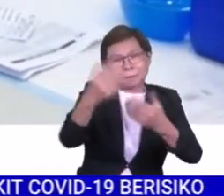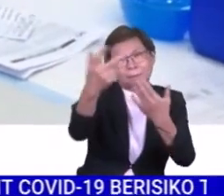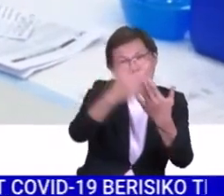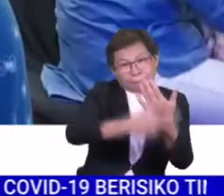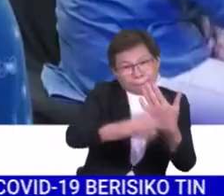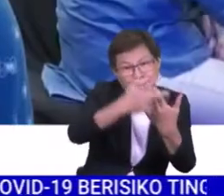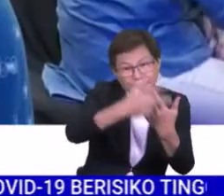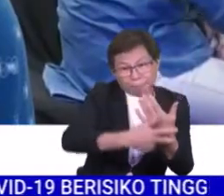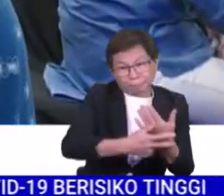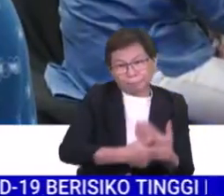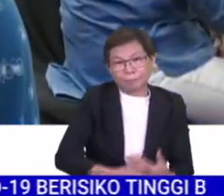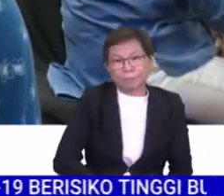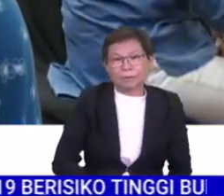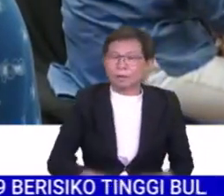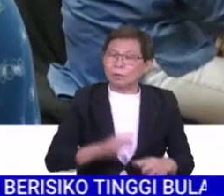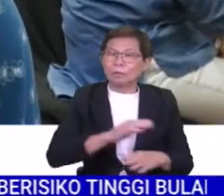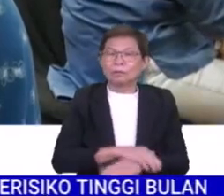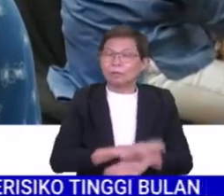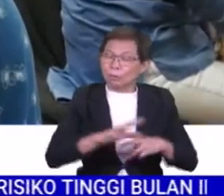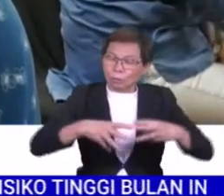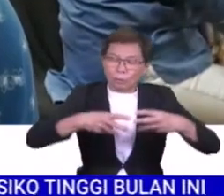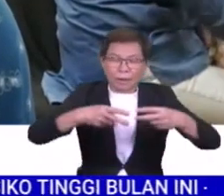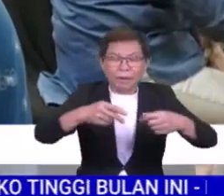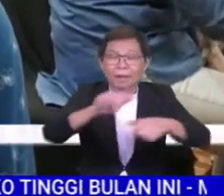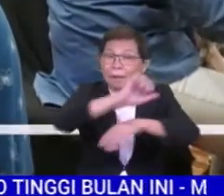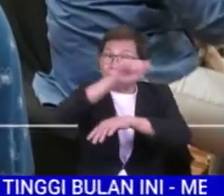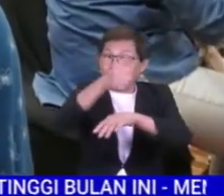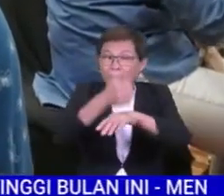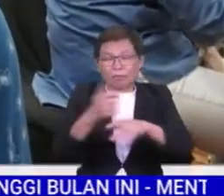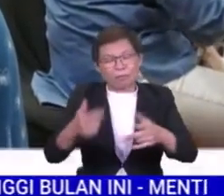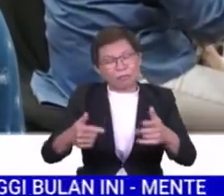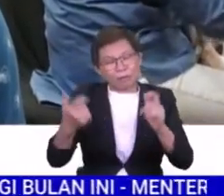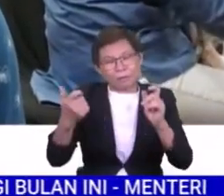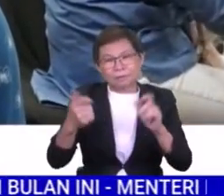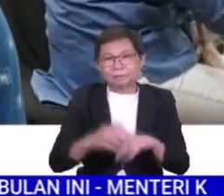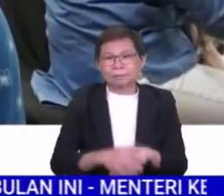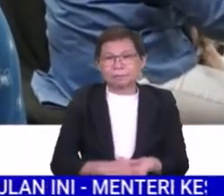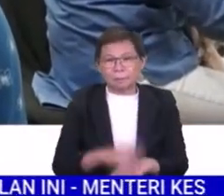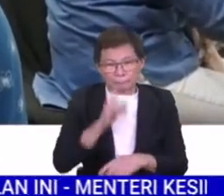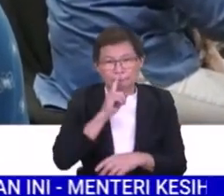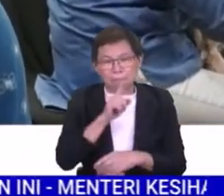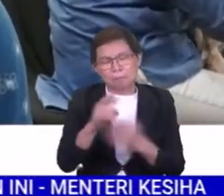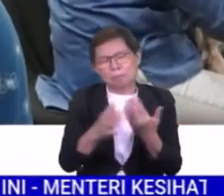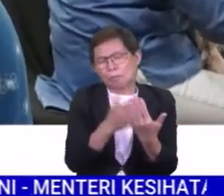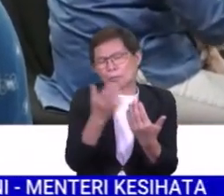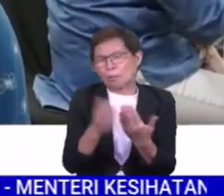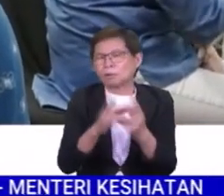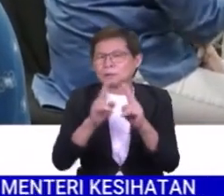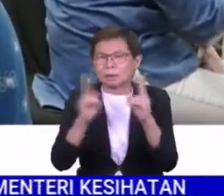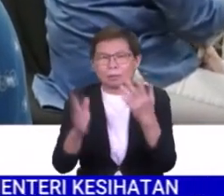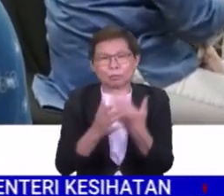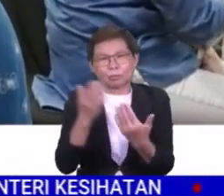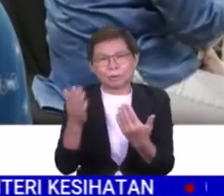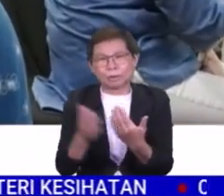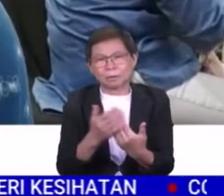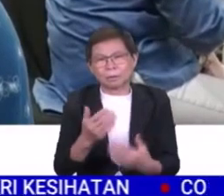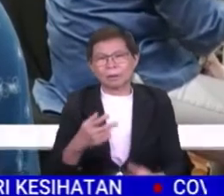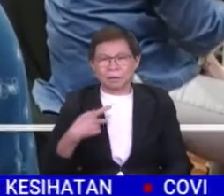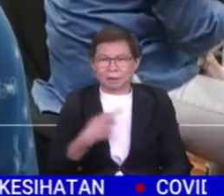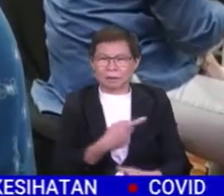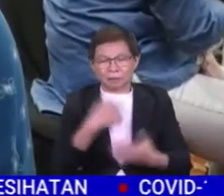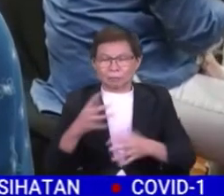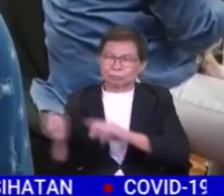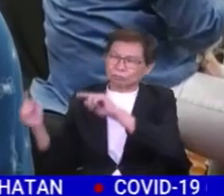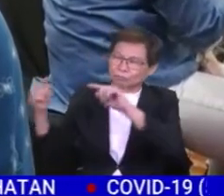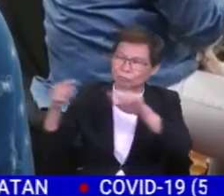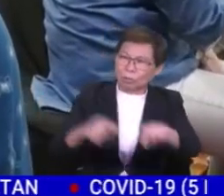MySejahtera. Lancar, so far okay. As appointment kita cepatlah. Memang mudahlah, sangat mudah. So kita pun